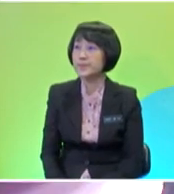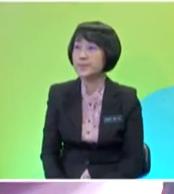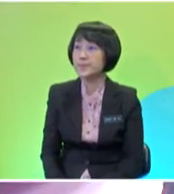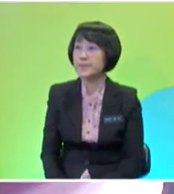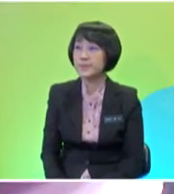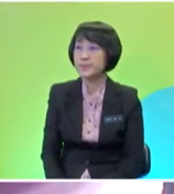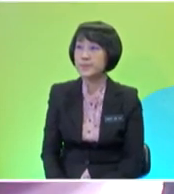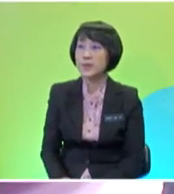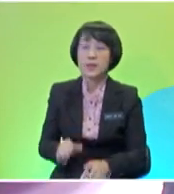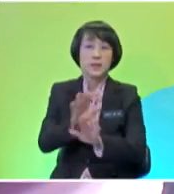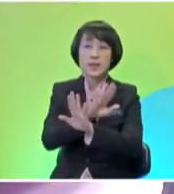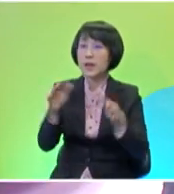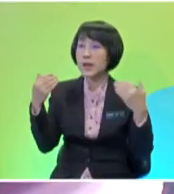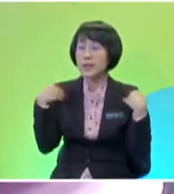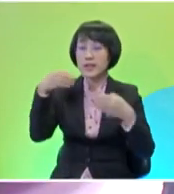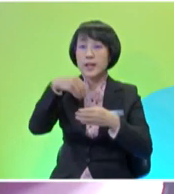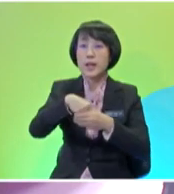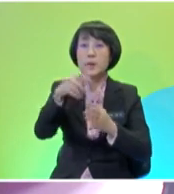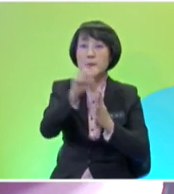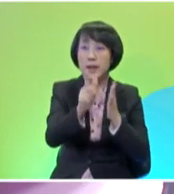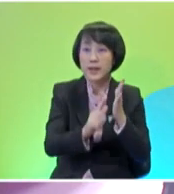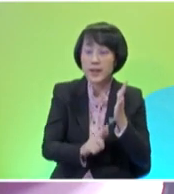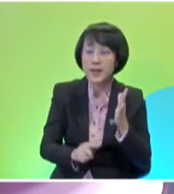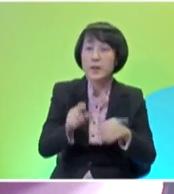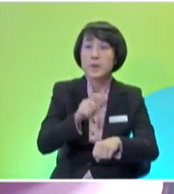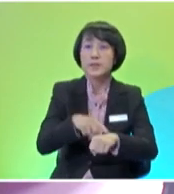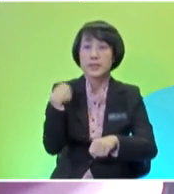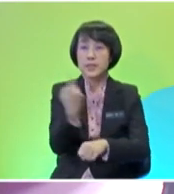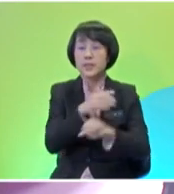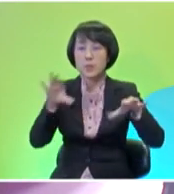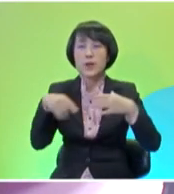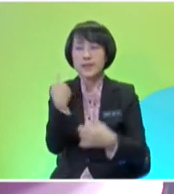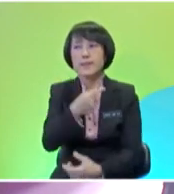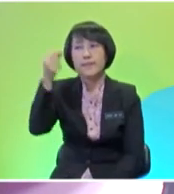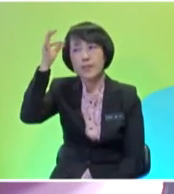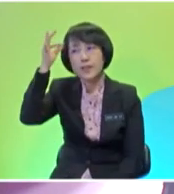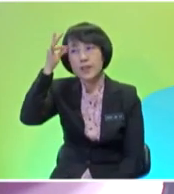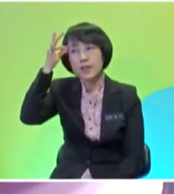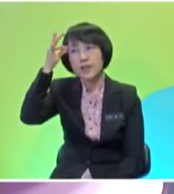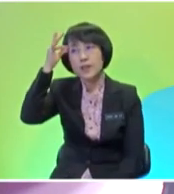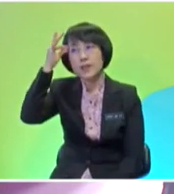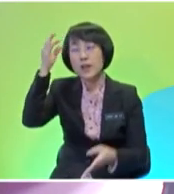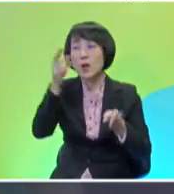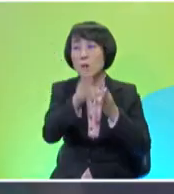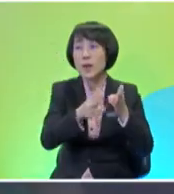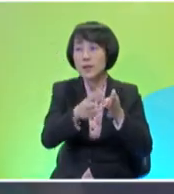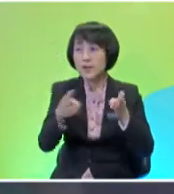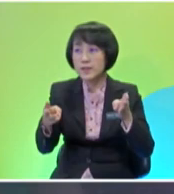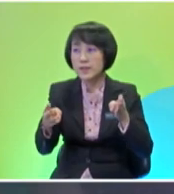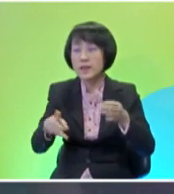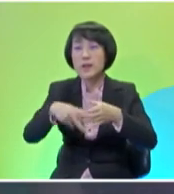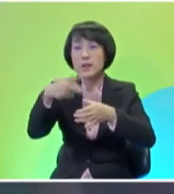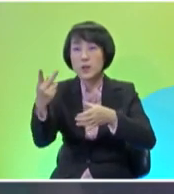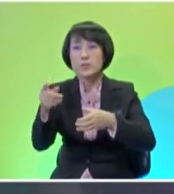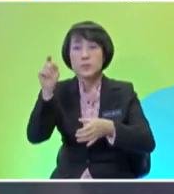semasa kita buat, kita kena fikirlah. Maksudnya wayar tu kita nak keluarkan ke atas, jadi mesti ada tebuk lubang macam di bahagian cikgu atas. Cikgu guna ukuran berapa? Okey.